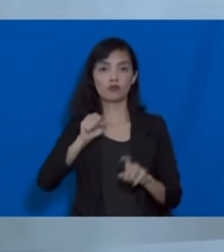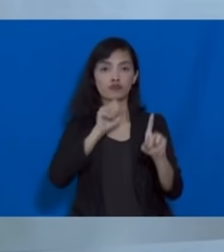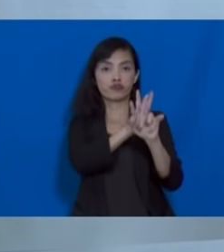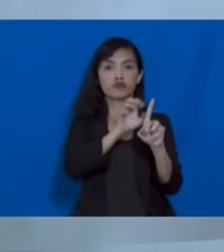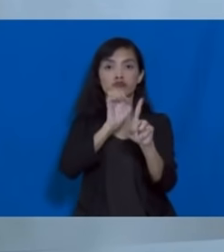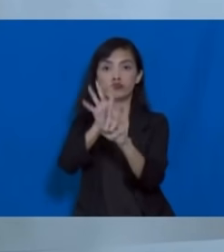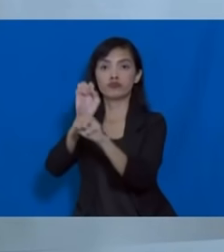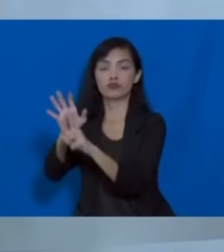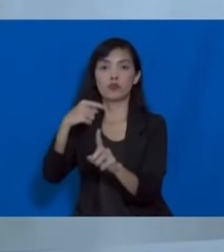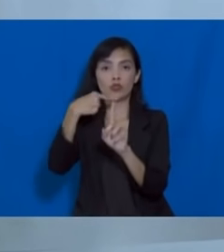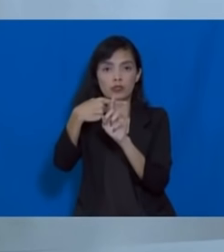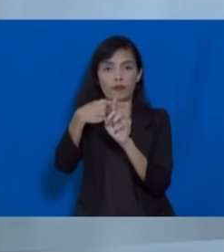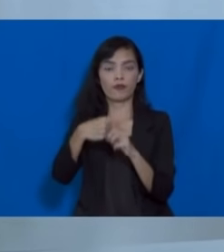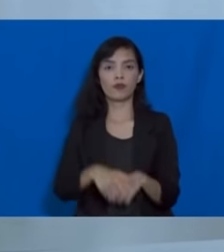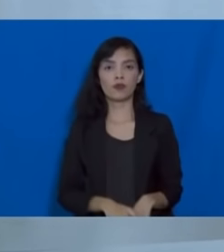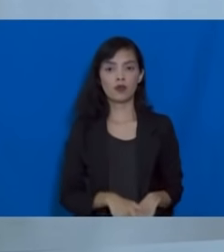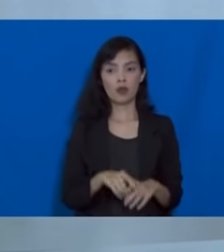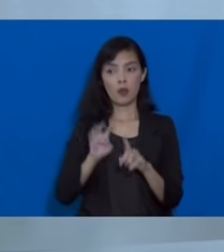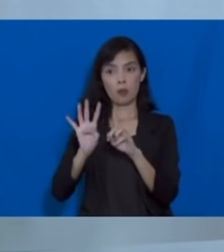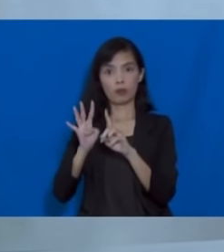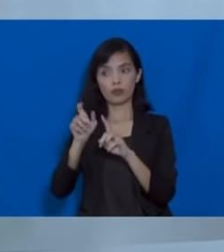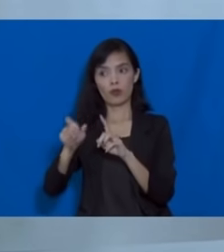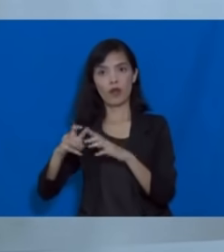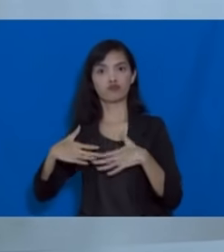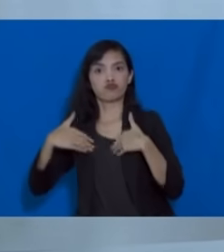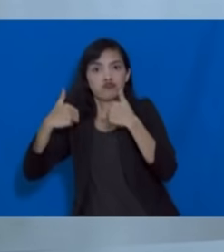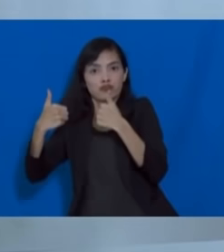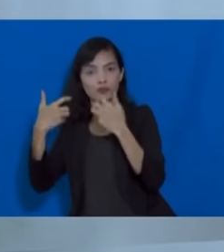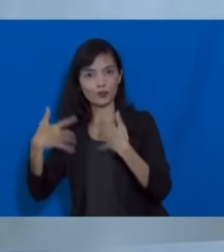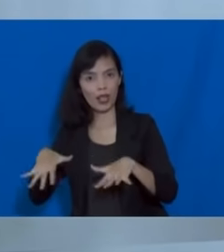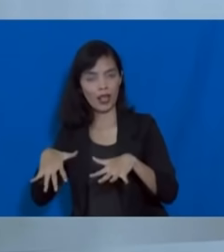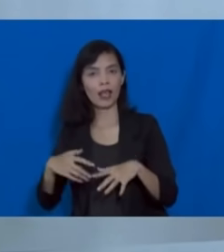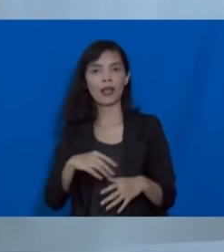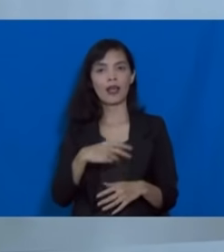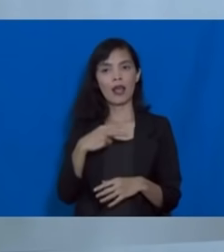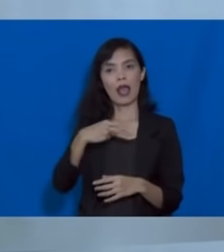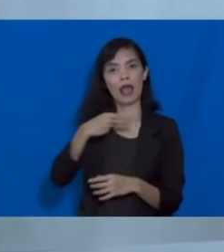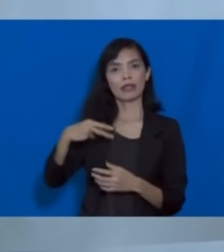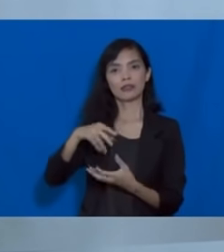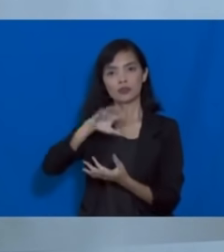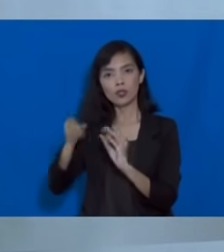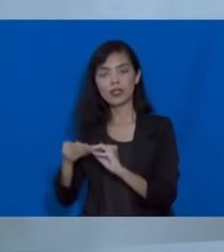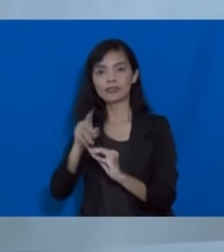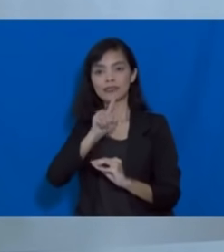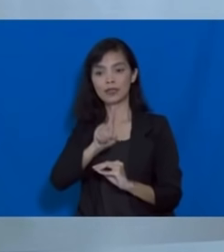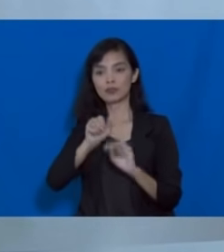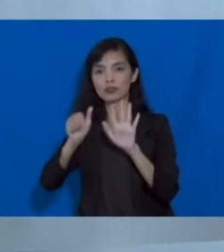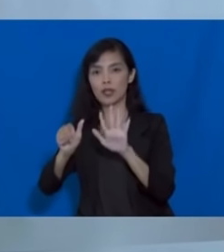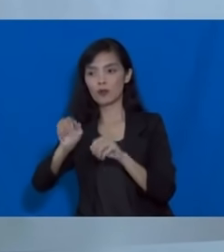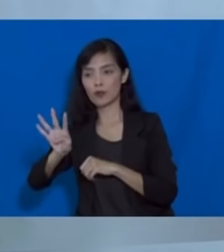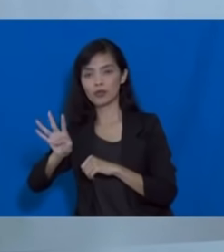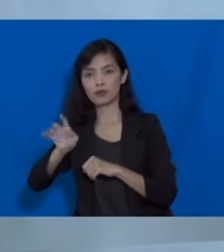Hai ada 14 orang yang sudah dinyatakan sembuh Hai singa menjadi 164